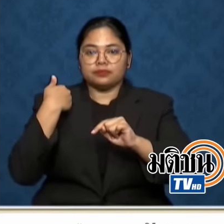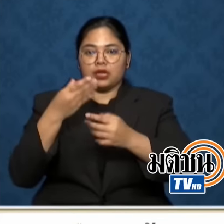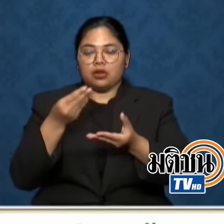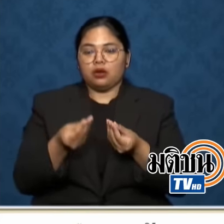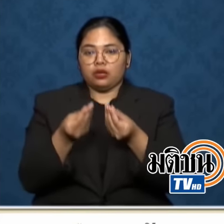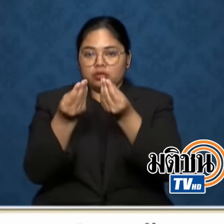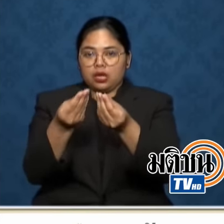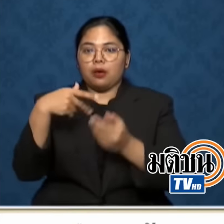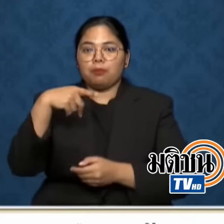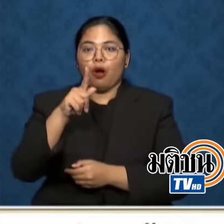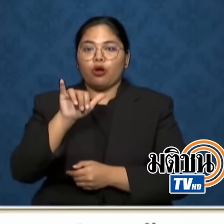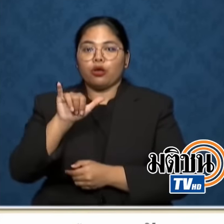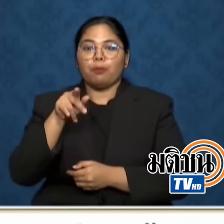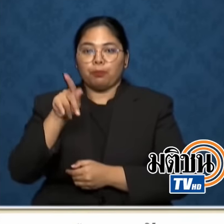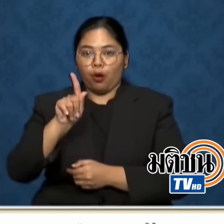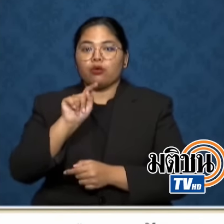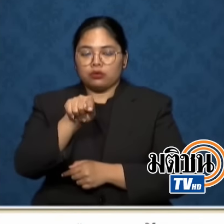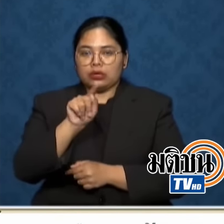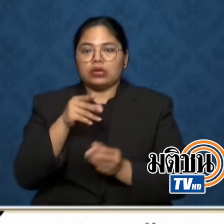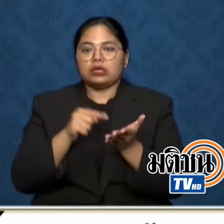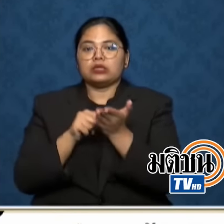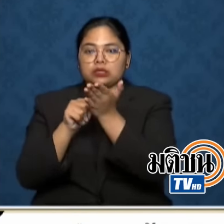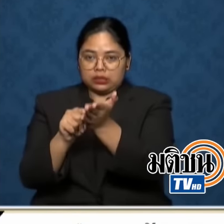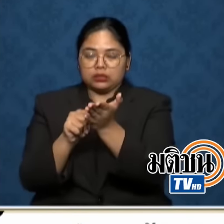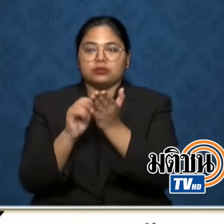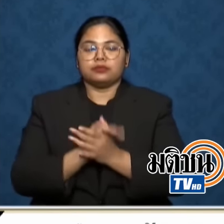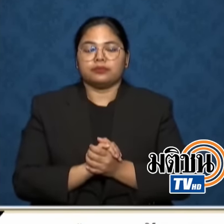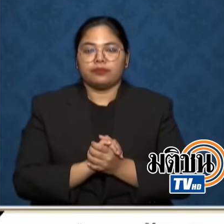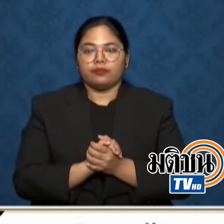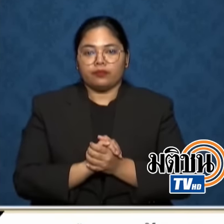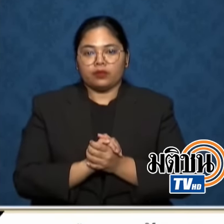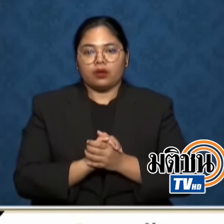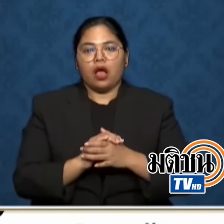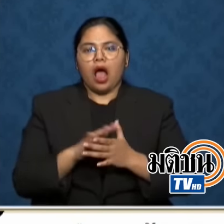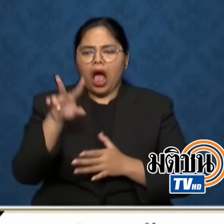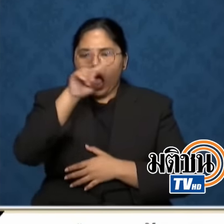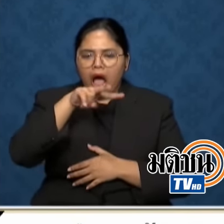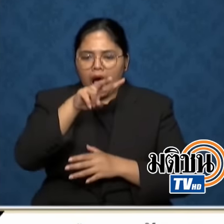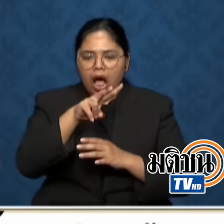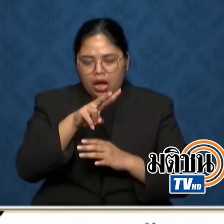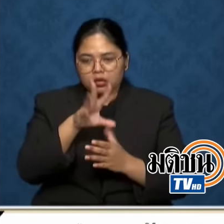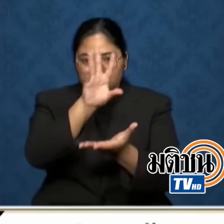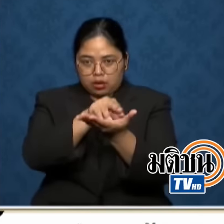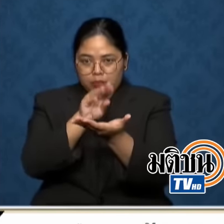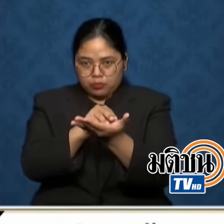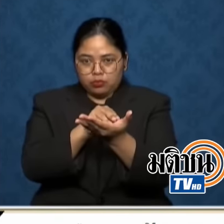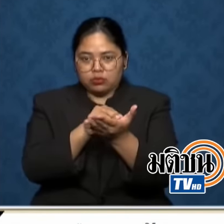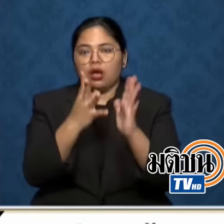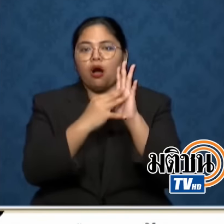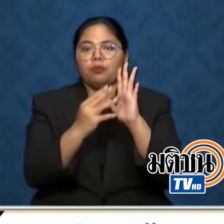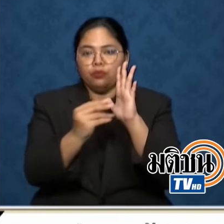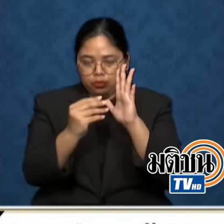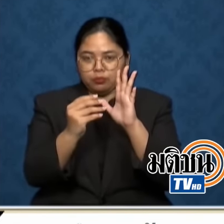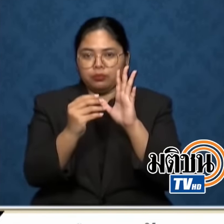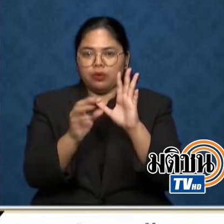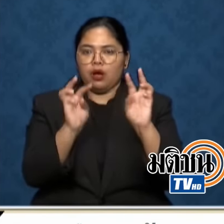านปยป.นะครับเป็นคนที่หาข้อมูลต่างๆหาการอบรมออนไลน์ที่มีอยู่แล้วนะครับท่